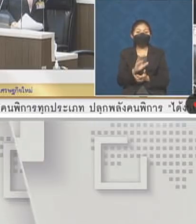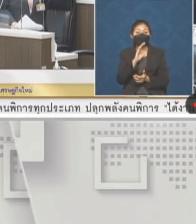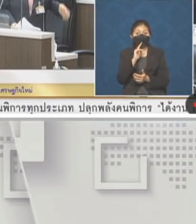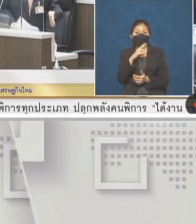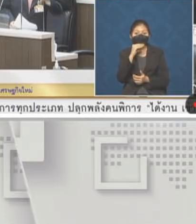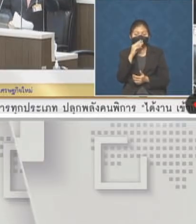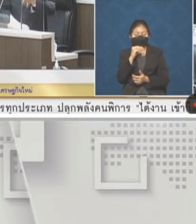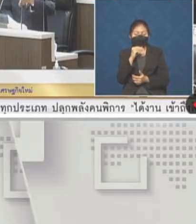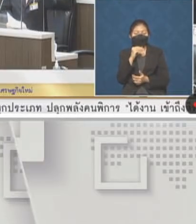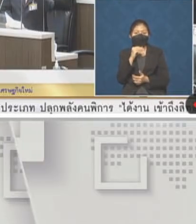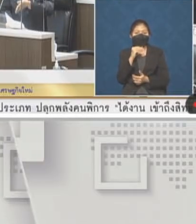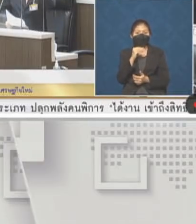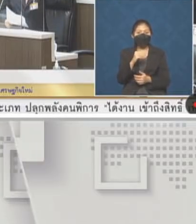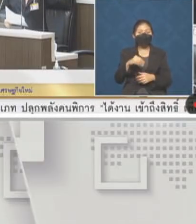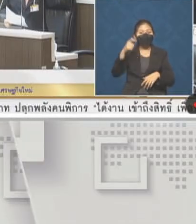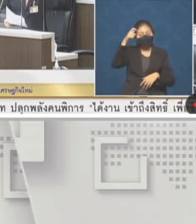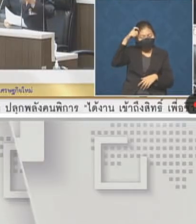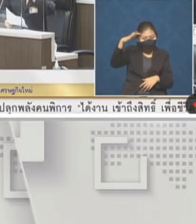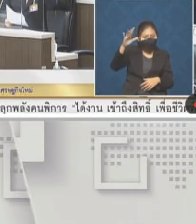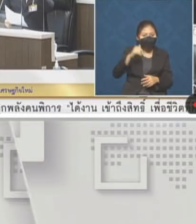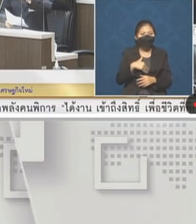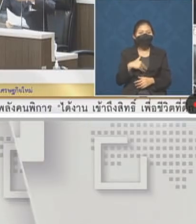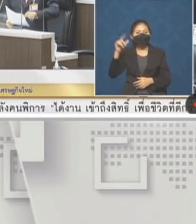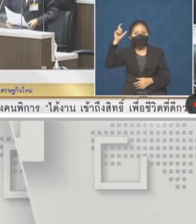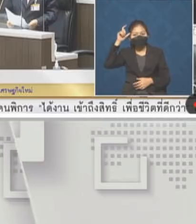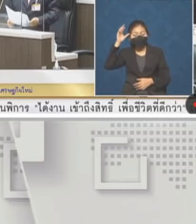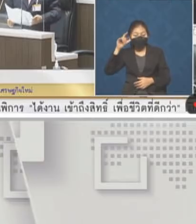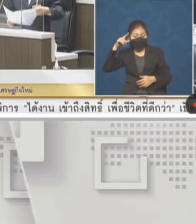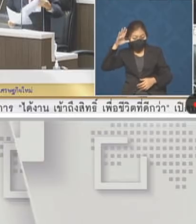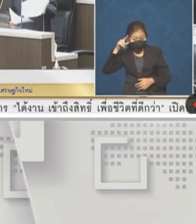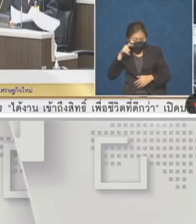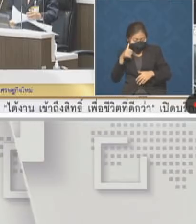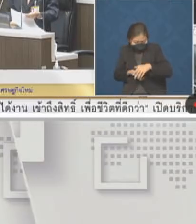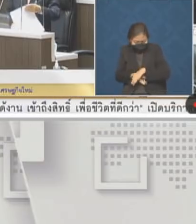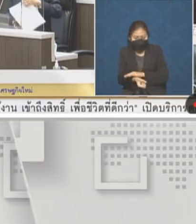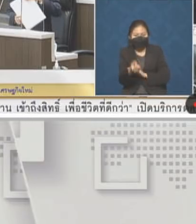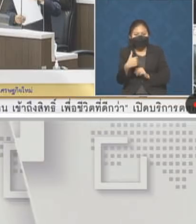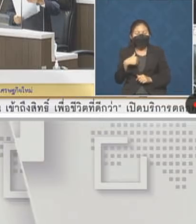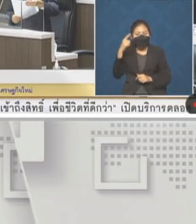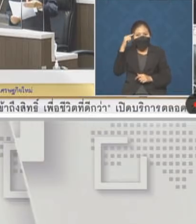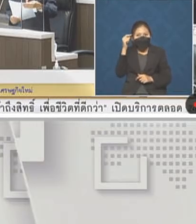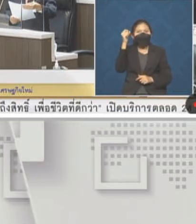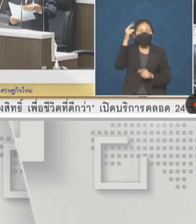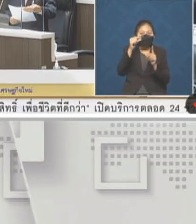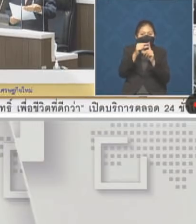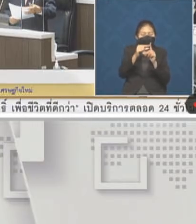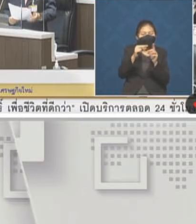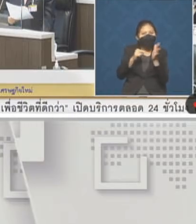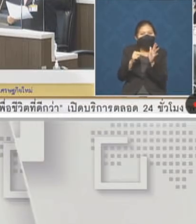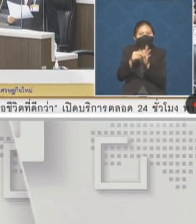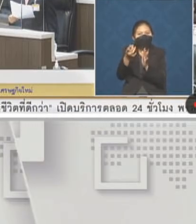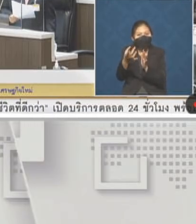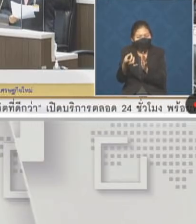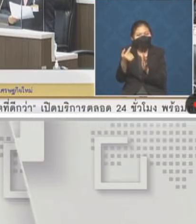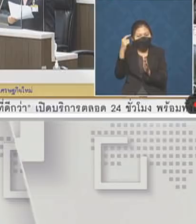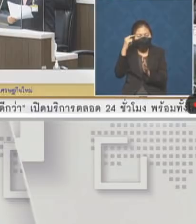ปซื้อไหม ซื้อสิ ซื้อหมดเลย เพราะว่าแกไม่ต้องการให้มีการอภิปรายแกไง อ๋อสรุปซื้อเนาะ ซื้อสิ อ๋อ